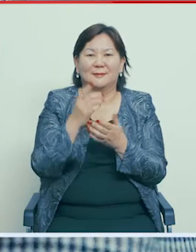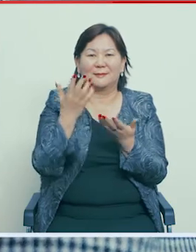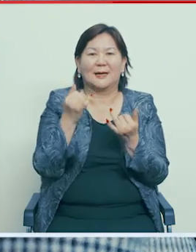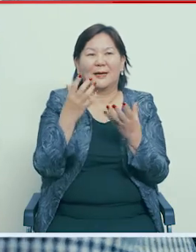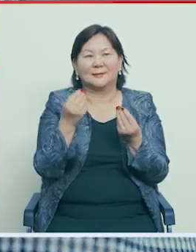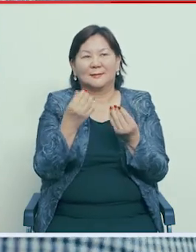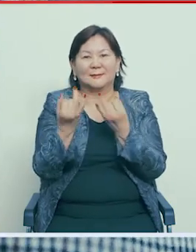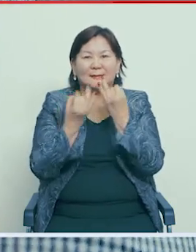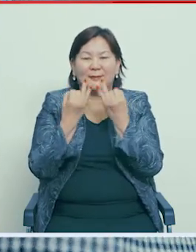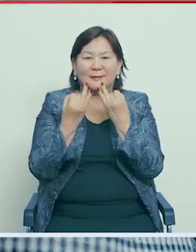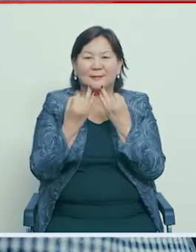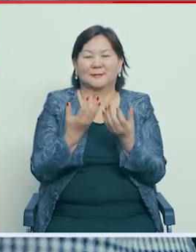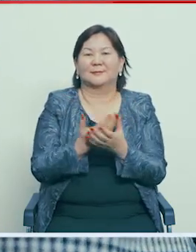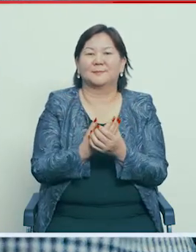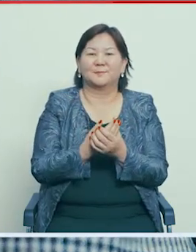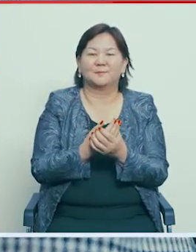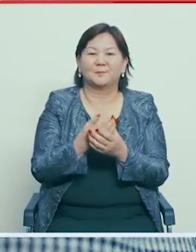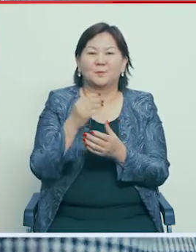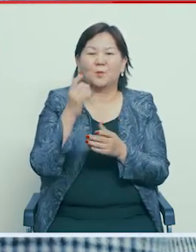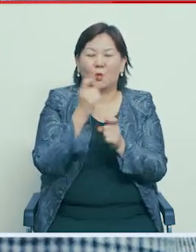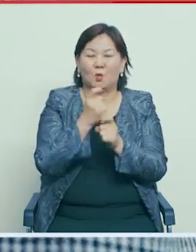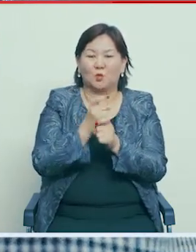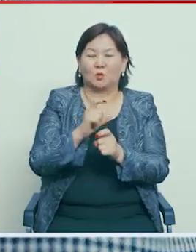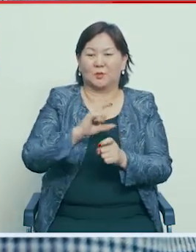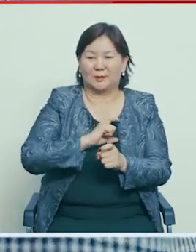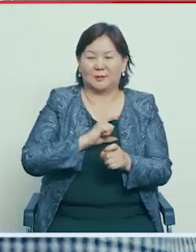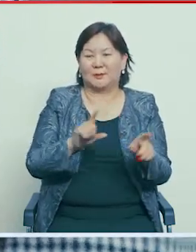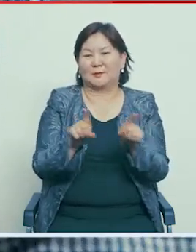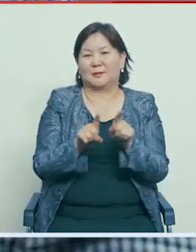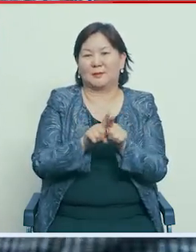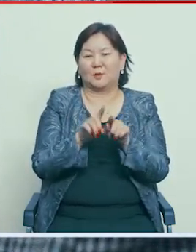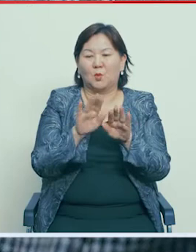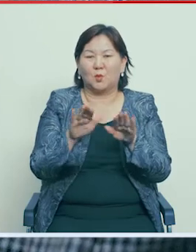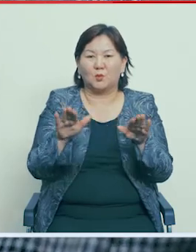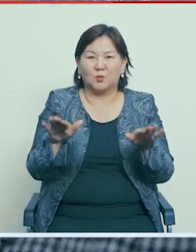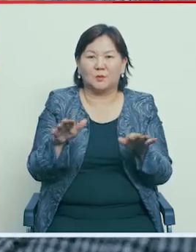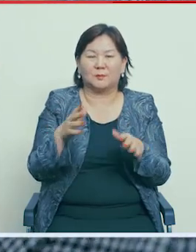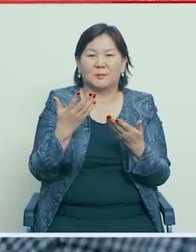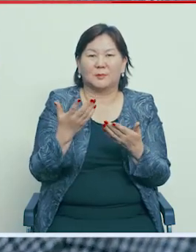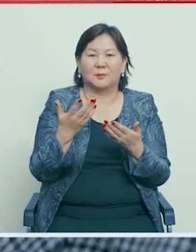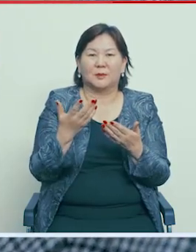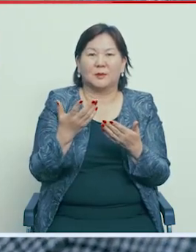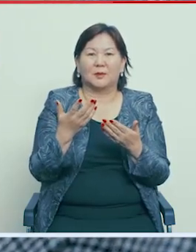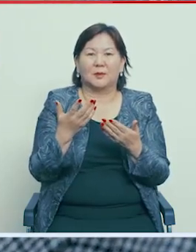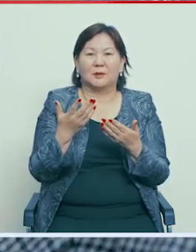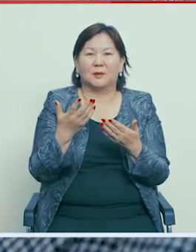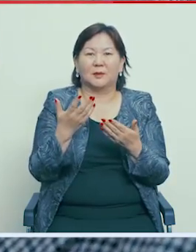манад яг эд яригдж байгаа асуудал. Тэгээд хөдөлмөр эрхлэлт дээр нь ч гэсэн одоо хүүхдүүдээ бас нэг бид нар одоо